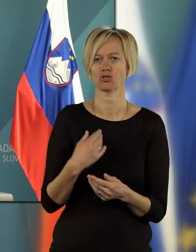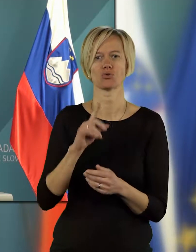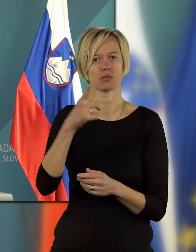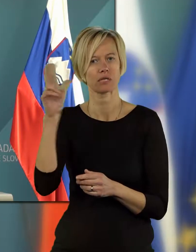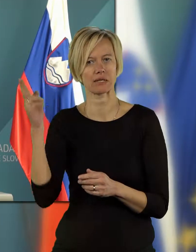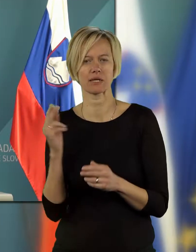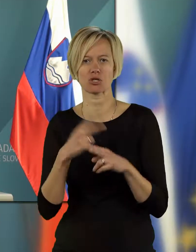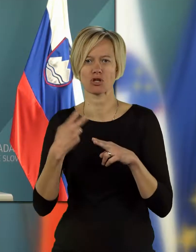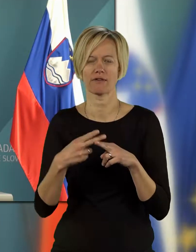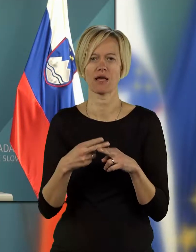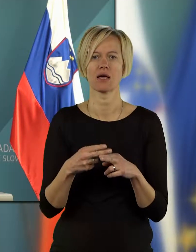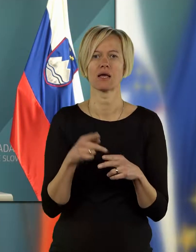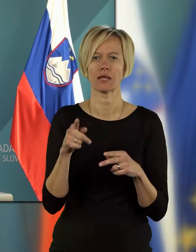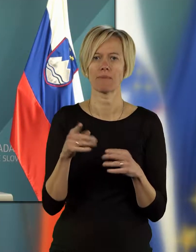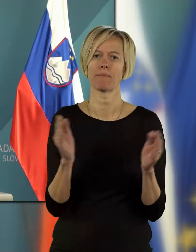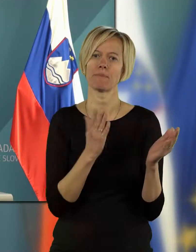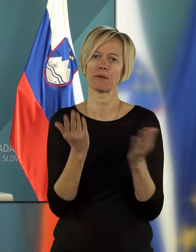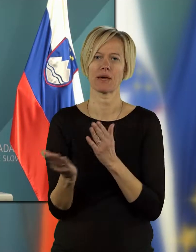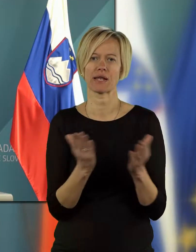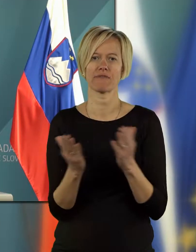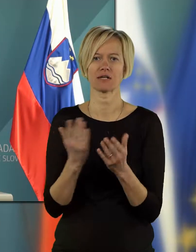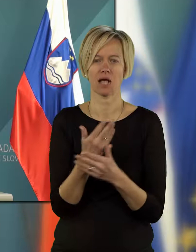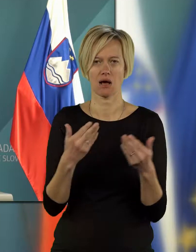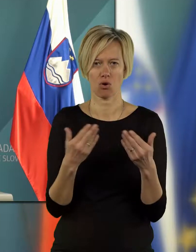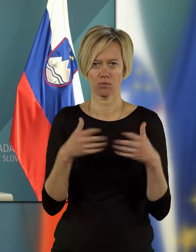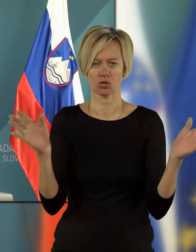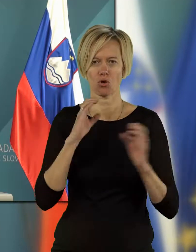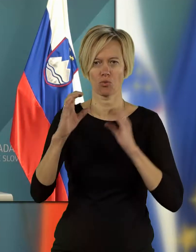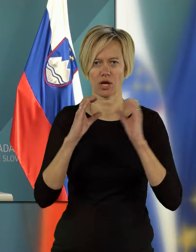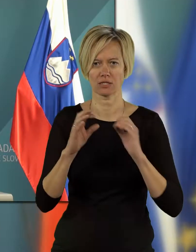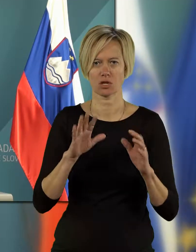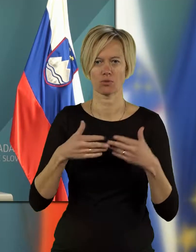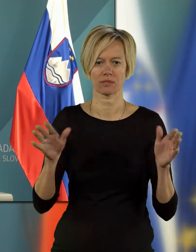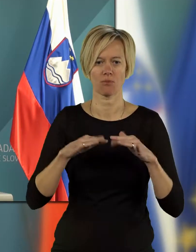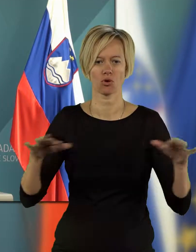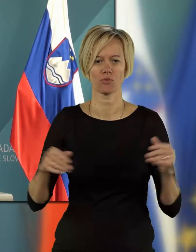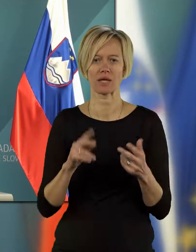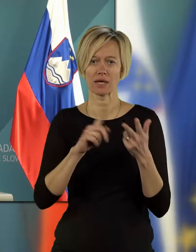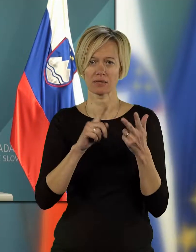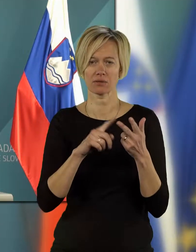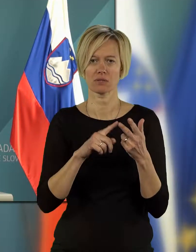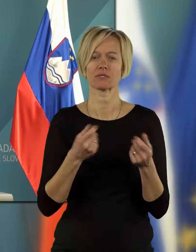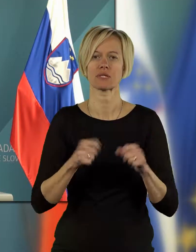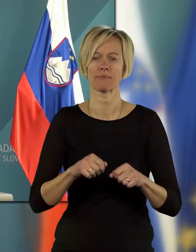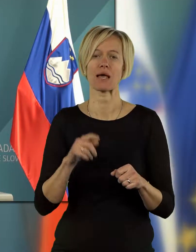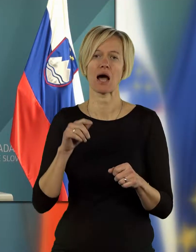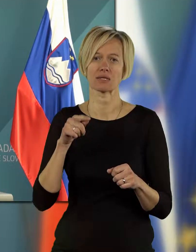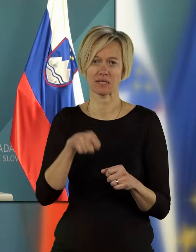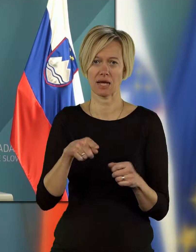je primerljiva z komunikacijo na odprtem morju. Drugi sklep je pa potrditev, da